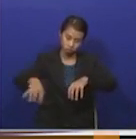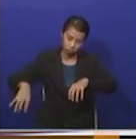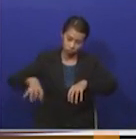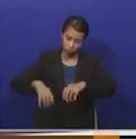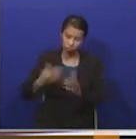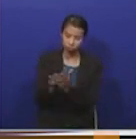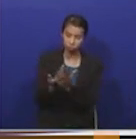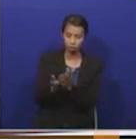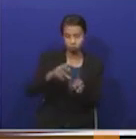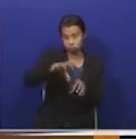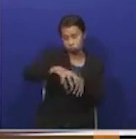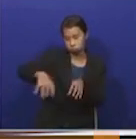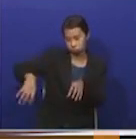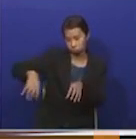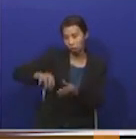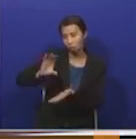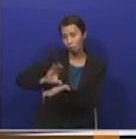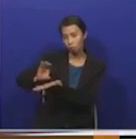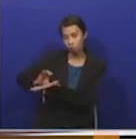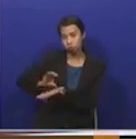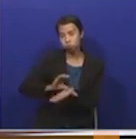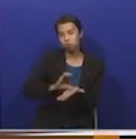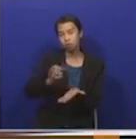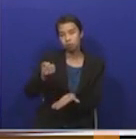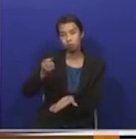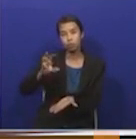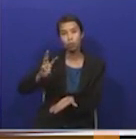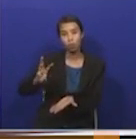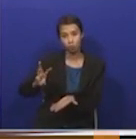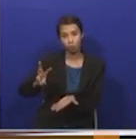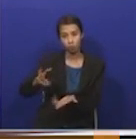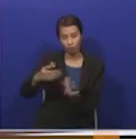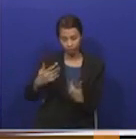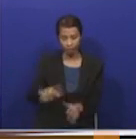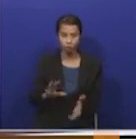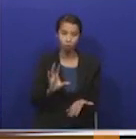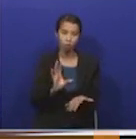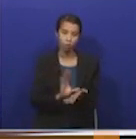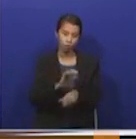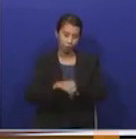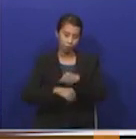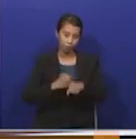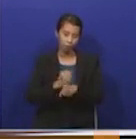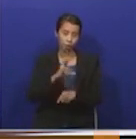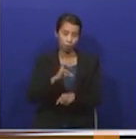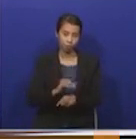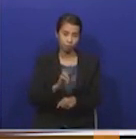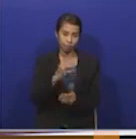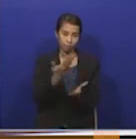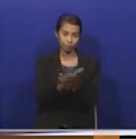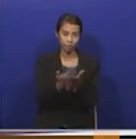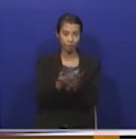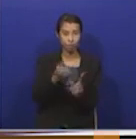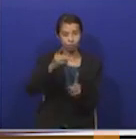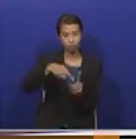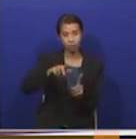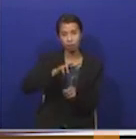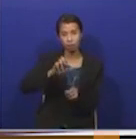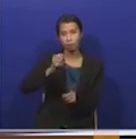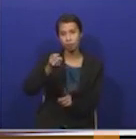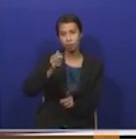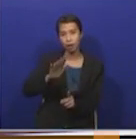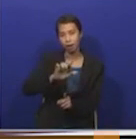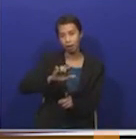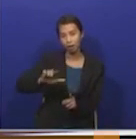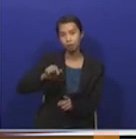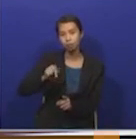ณนะคะและได้รับงบประมาณในปีงบประมาณปี2563ทั้งหมด 1,315 ล้านเศษ